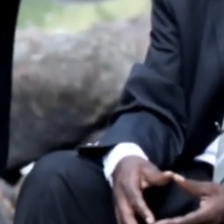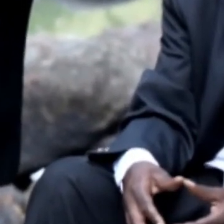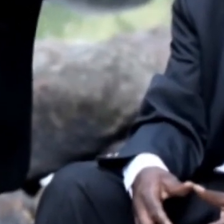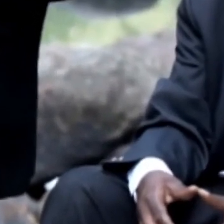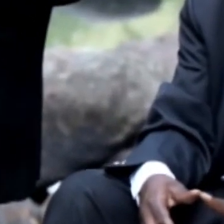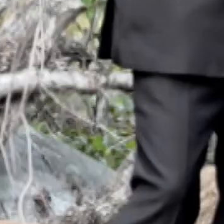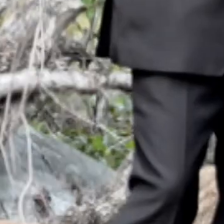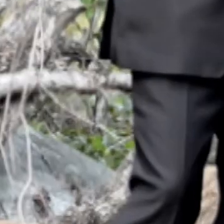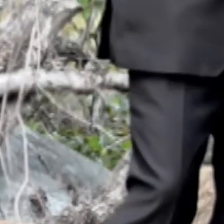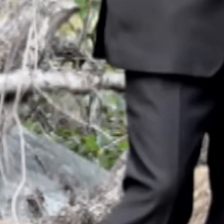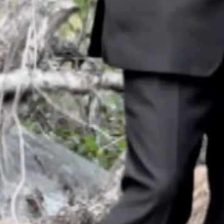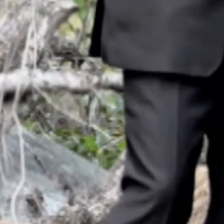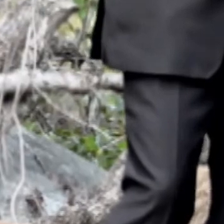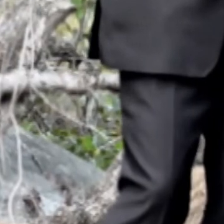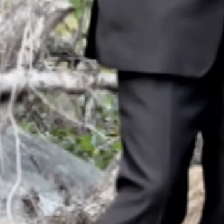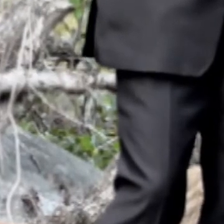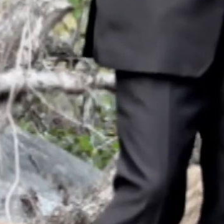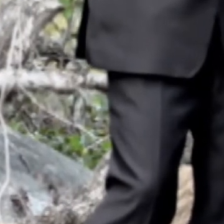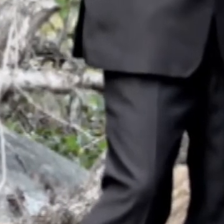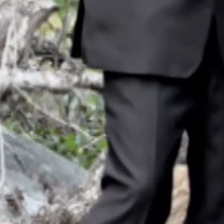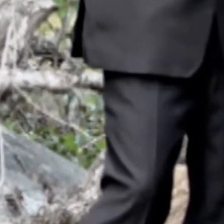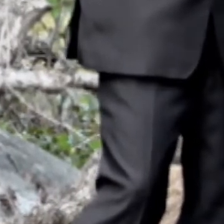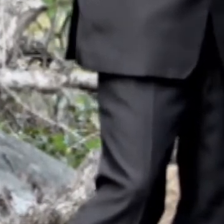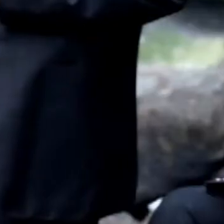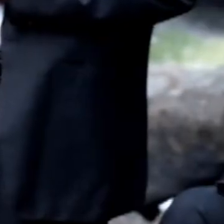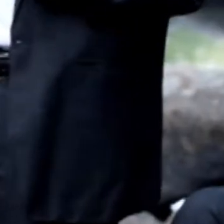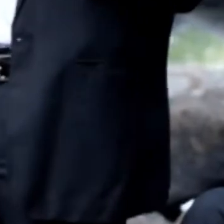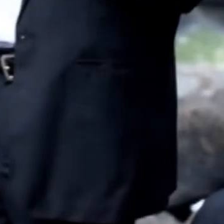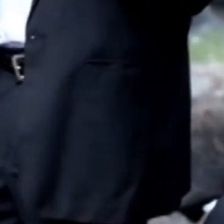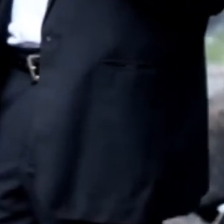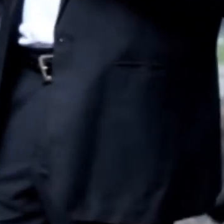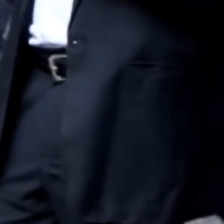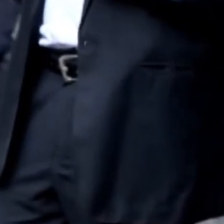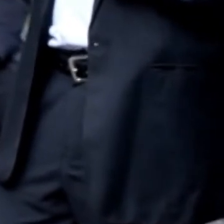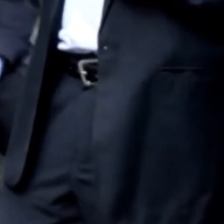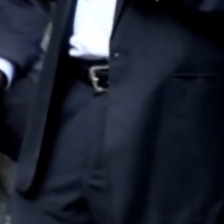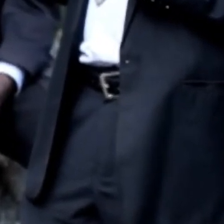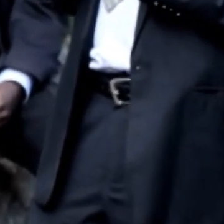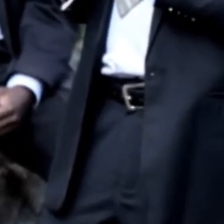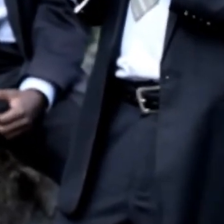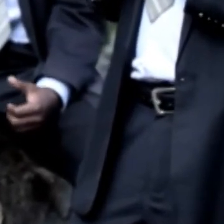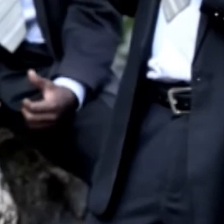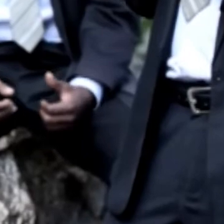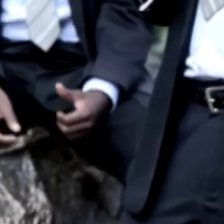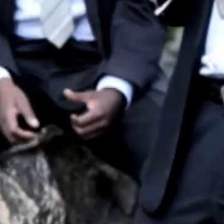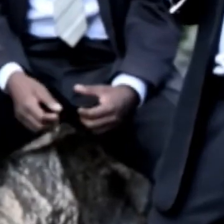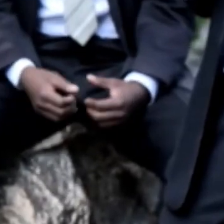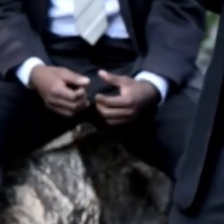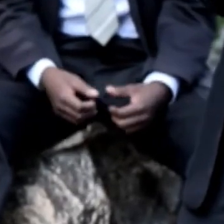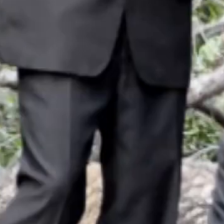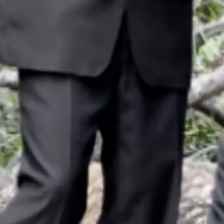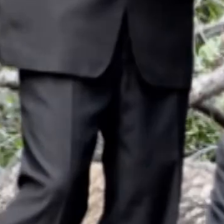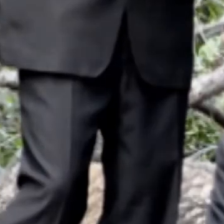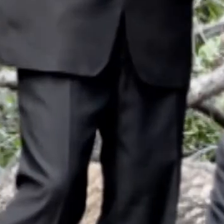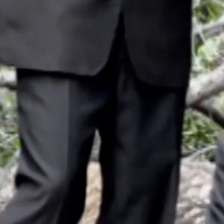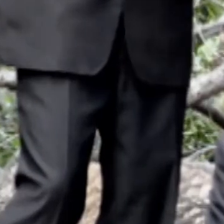Hallelujah, hallelujah, hallelujah, hallelujah. Tichai, tichai